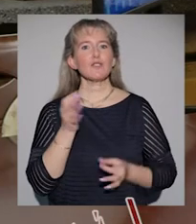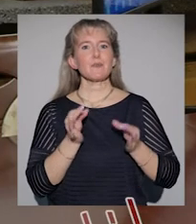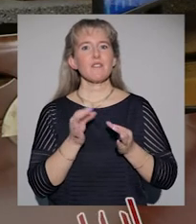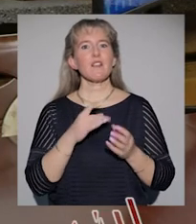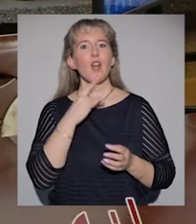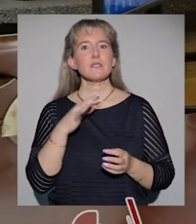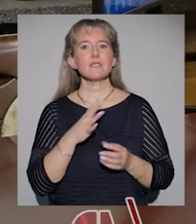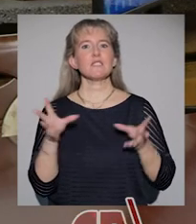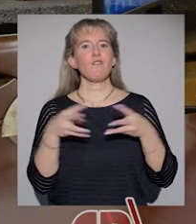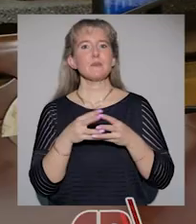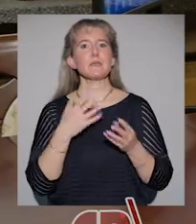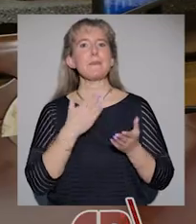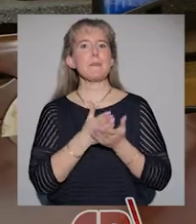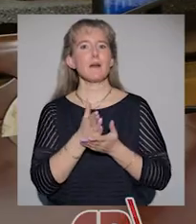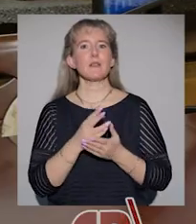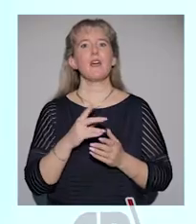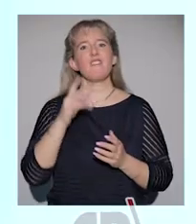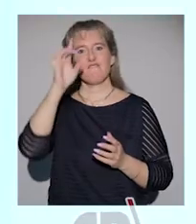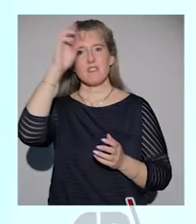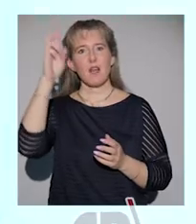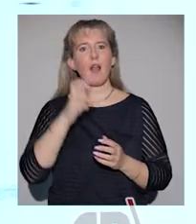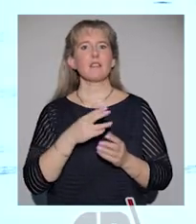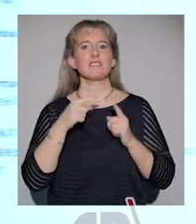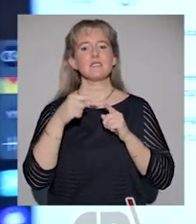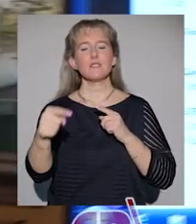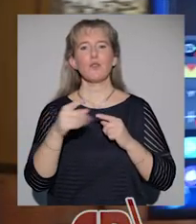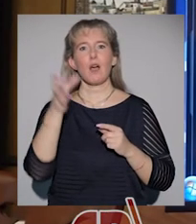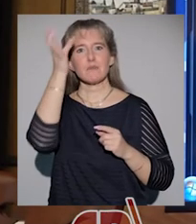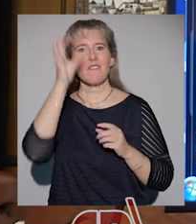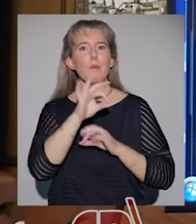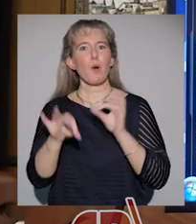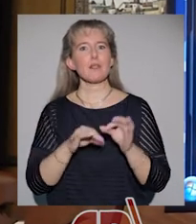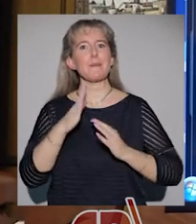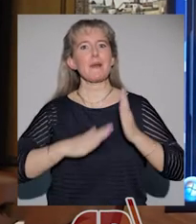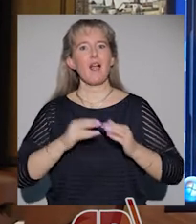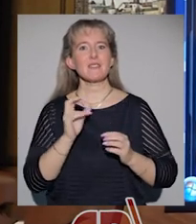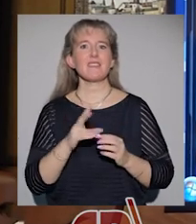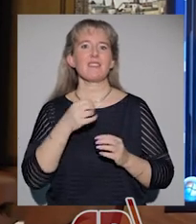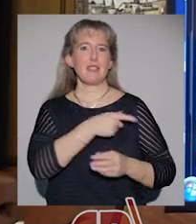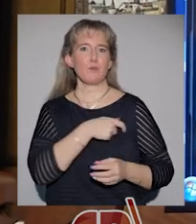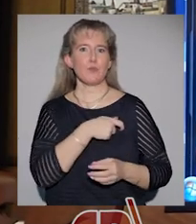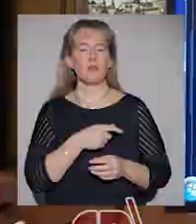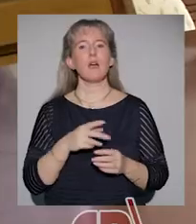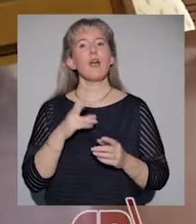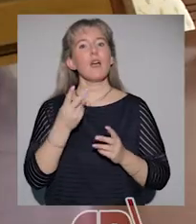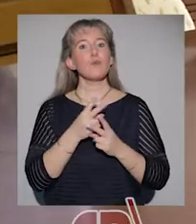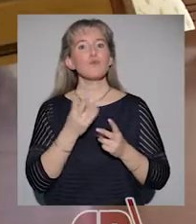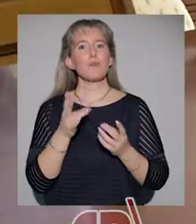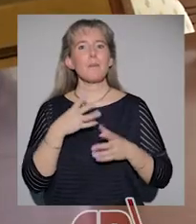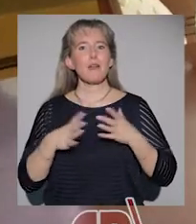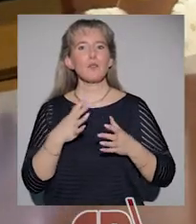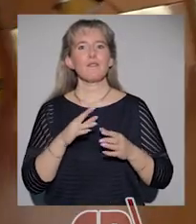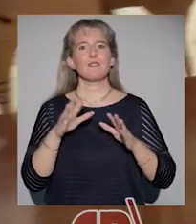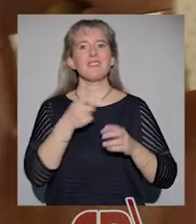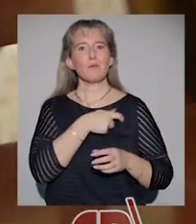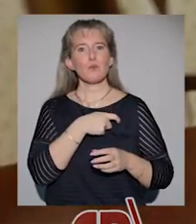Молодежь «Справедливой России» совместно с партией запустила федеральный дистанционный образовательный проект «Практик-депутат». Цель курса – подготовить депутатов